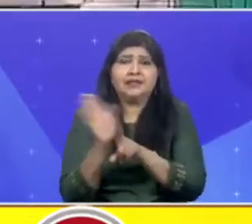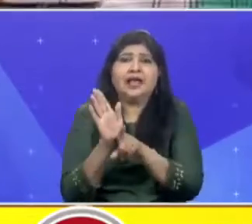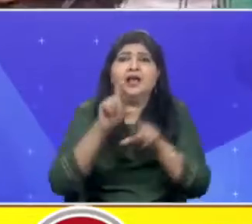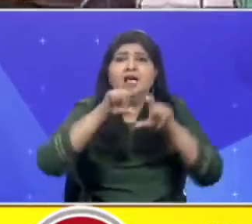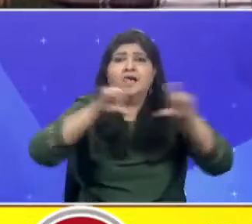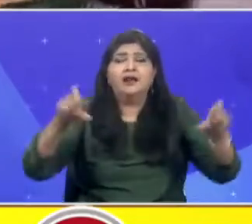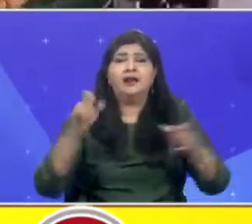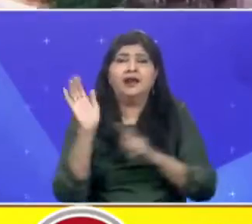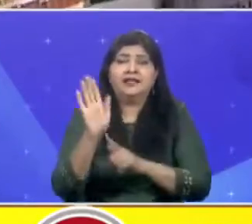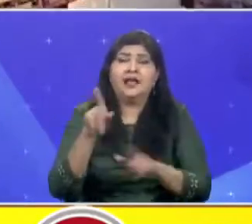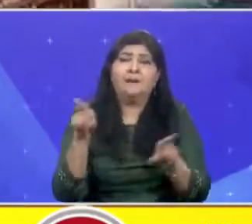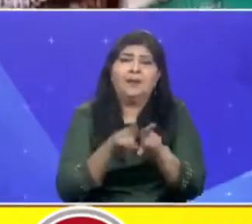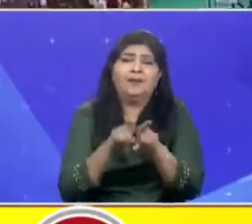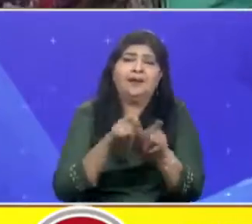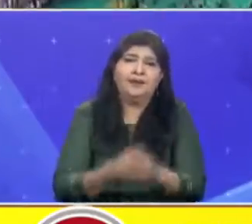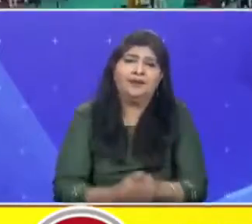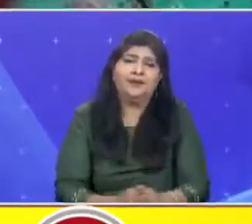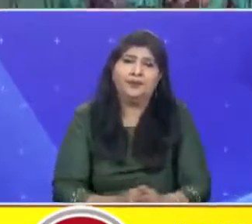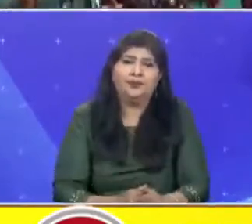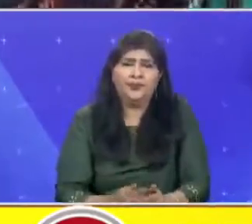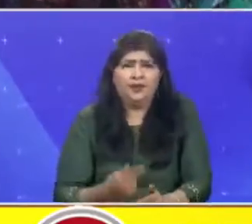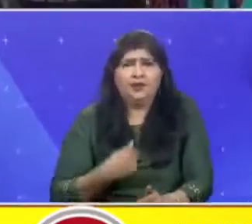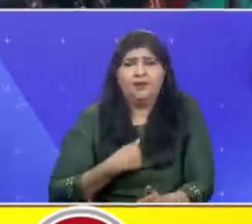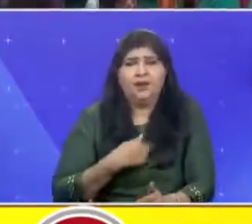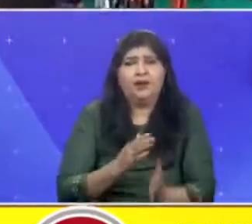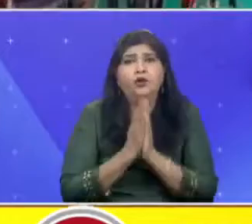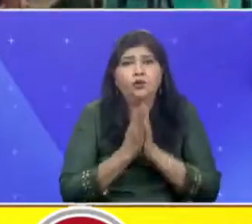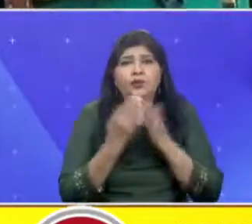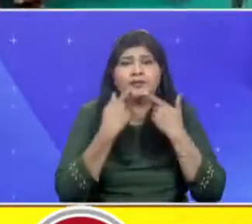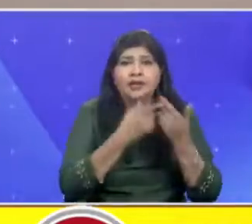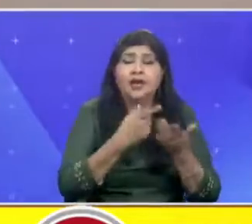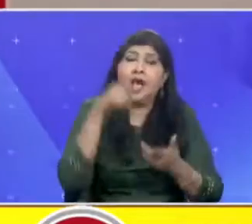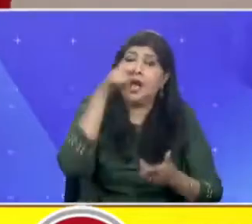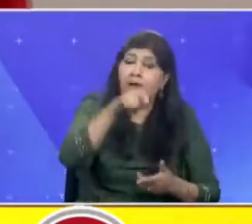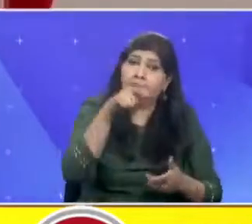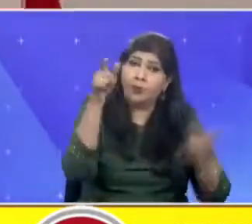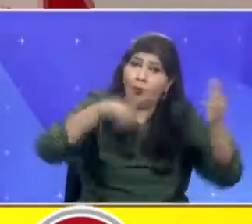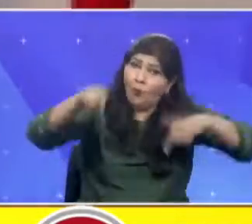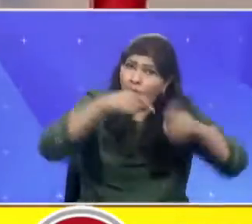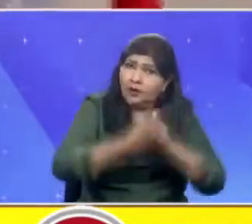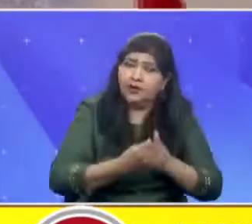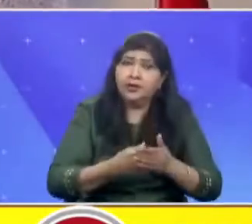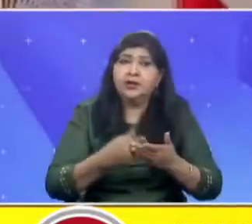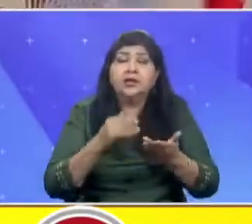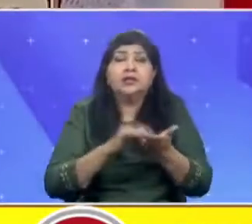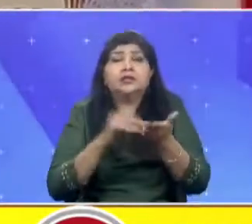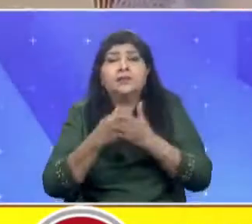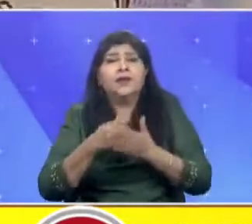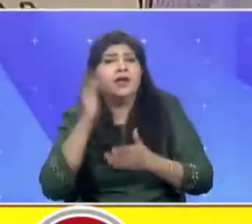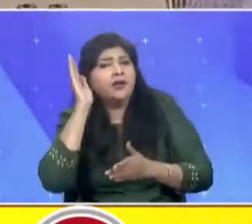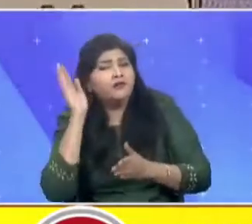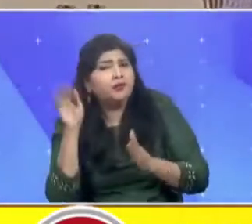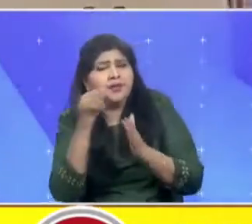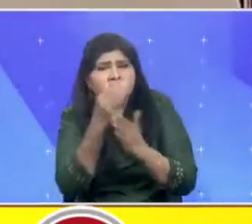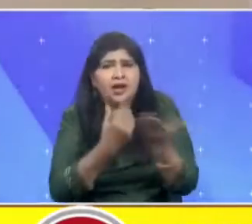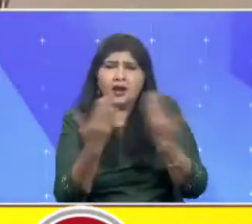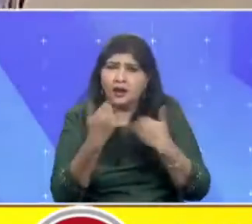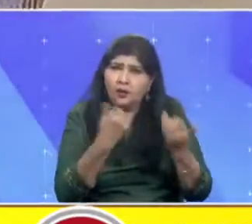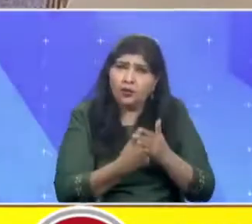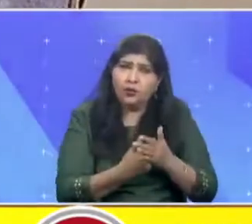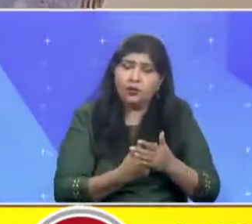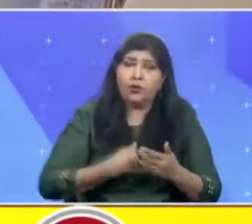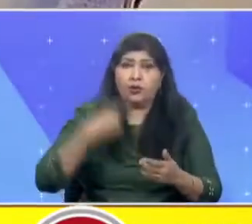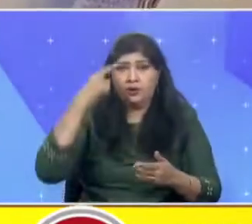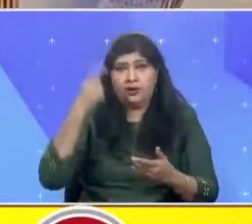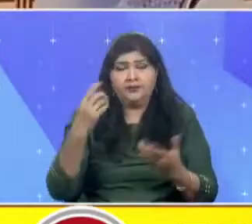बना रहा है। मेरा आपसे आग्रह है, आप भी इस मेले के बारे में पढ़ें और